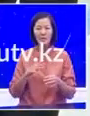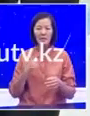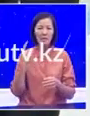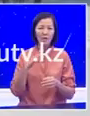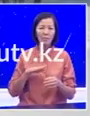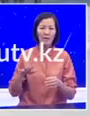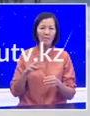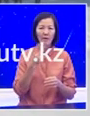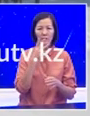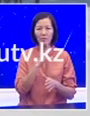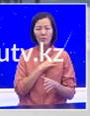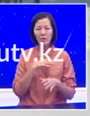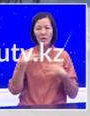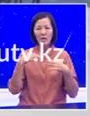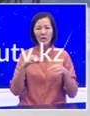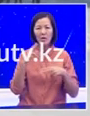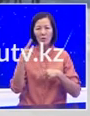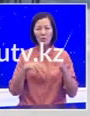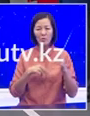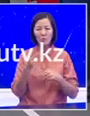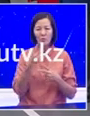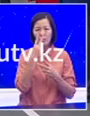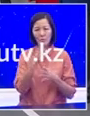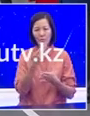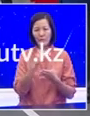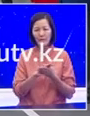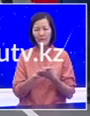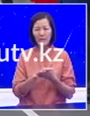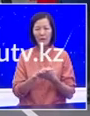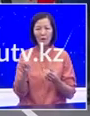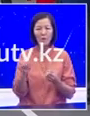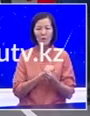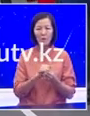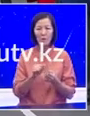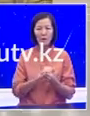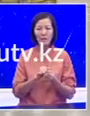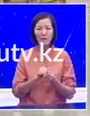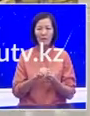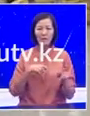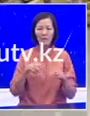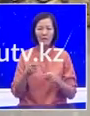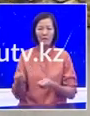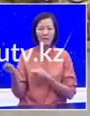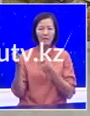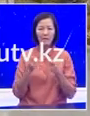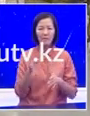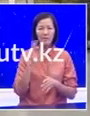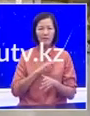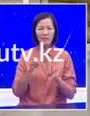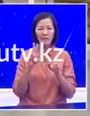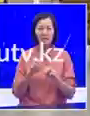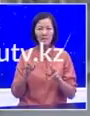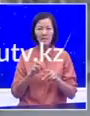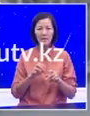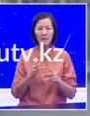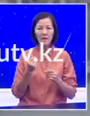аралады. Көліктік логистикалық инфрақұрылымынан ақпар алды. Құрғақ порт тиімділігін тексерді. Тиімді инвест жобаларды